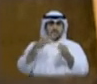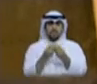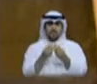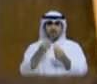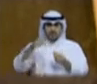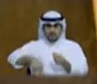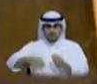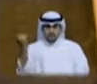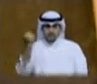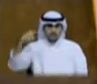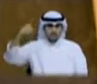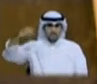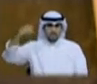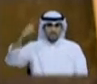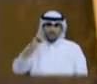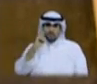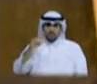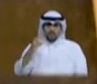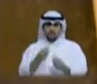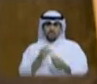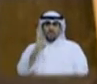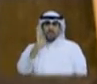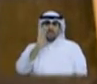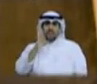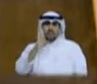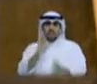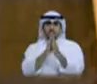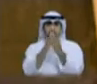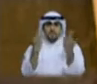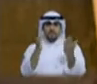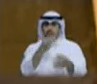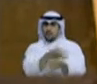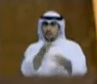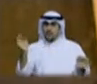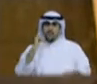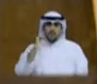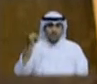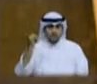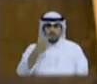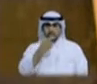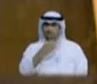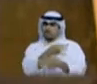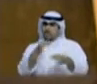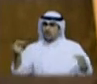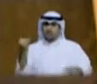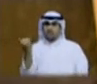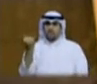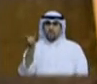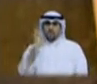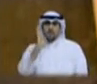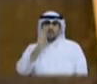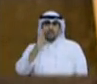التركيز القوي على الجانب التقني والتدريبي للمناهج التعليمية، والتركيز على جودة التعليم وتعليم